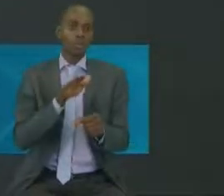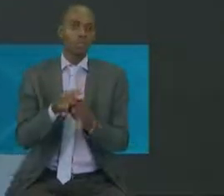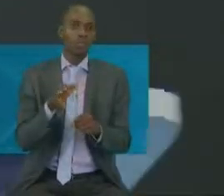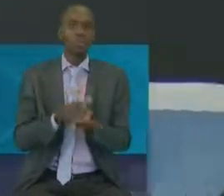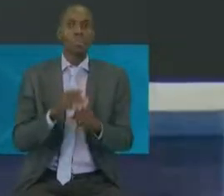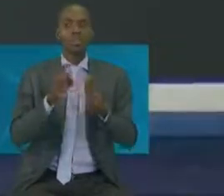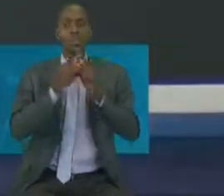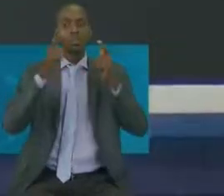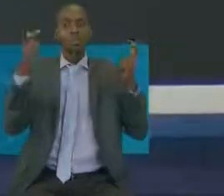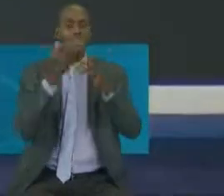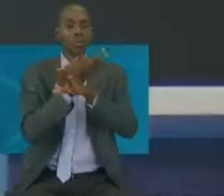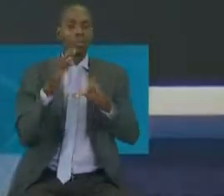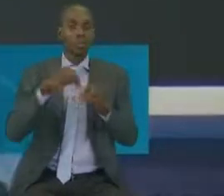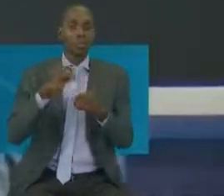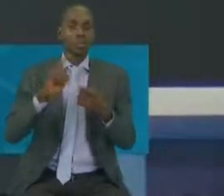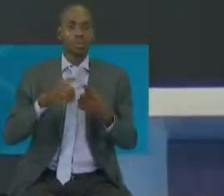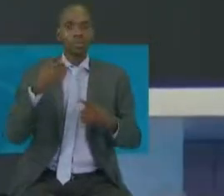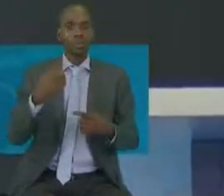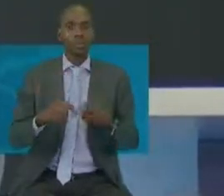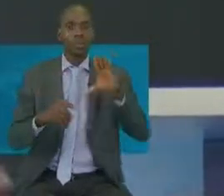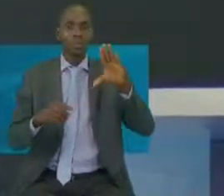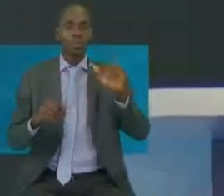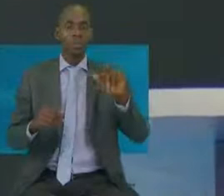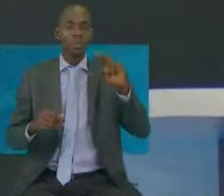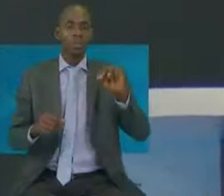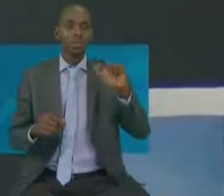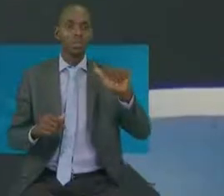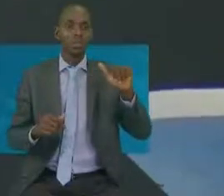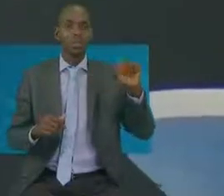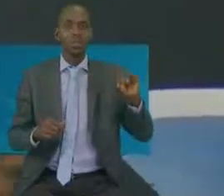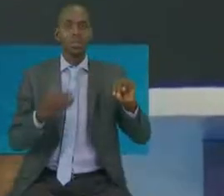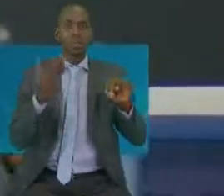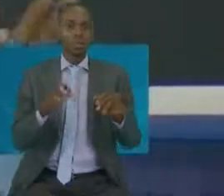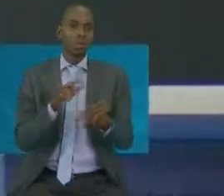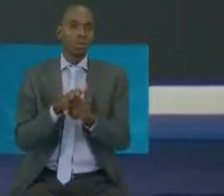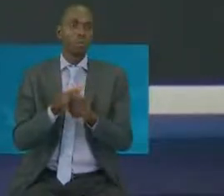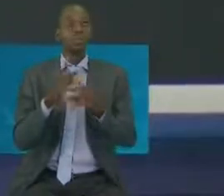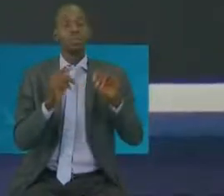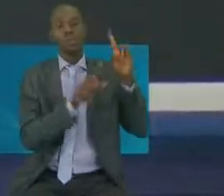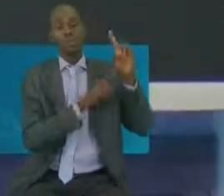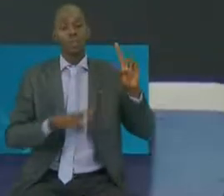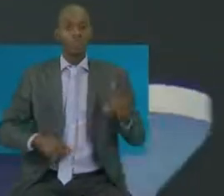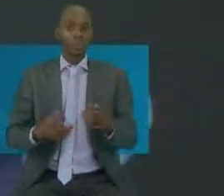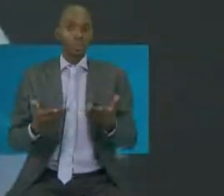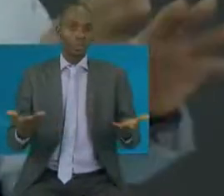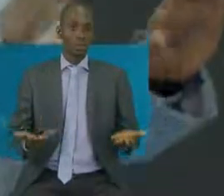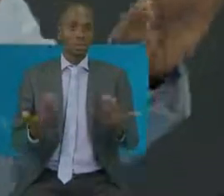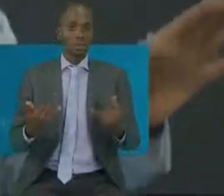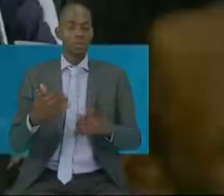libération surnaturelle pour le canon de la suffisance. Le Seigneur ce